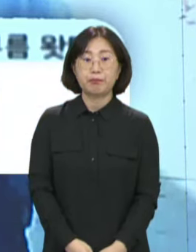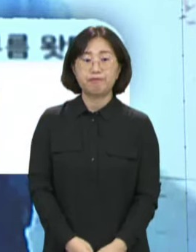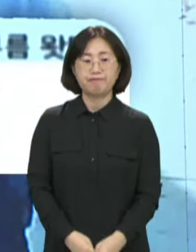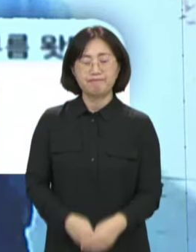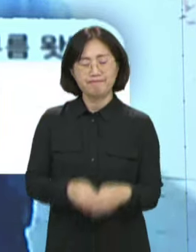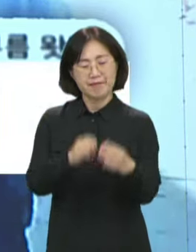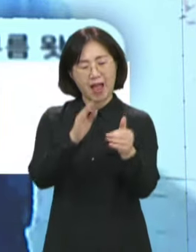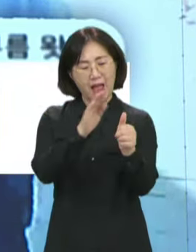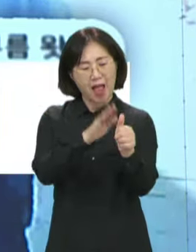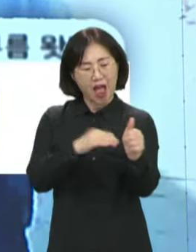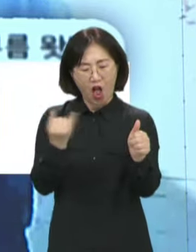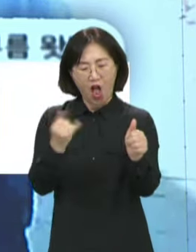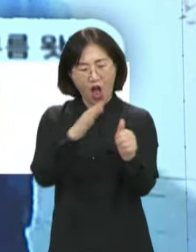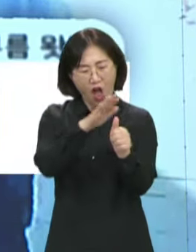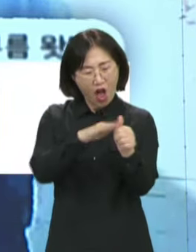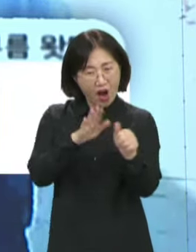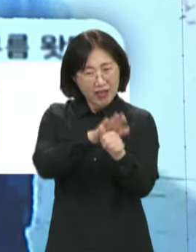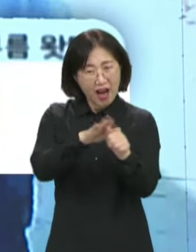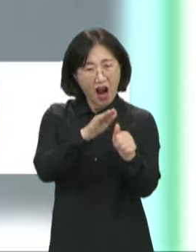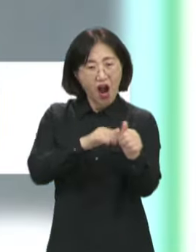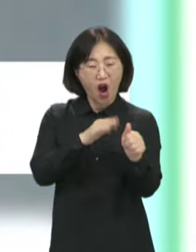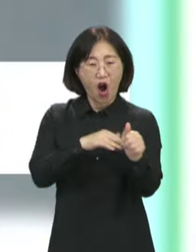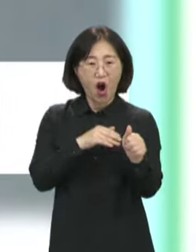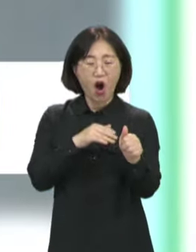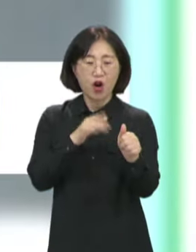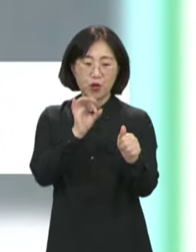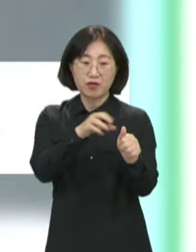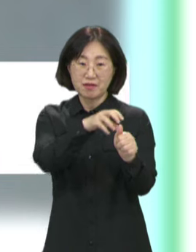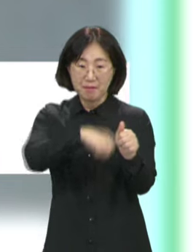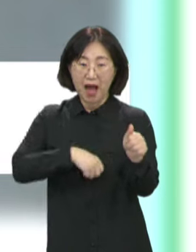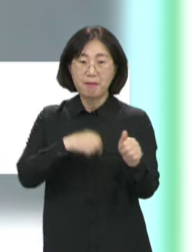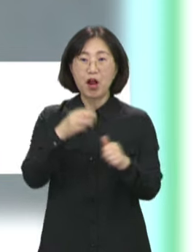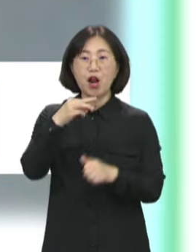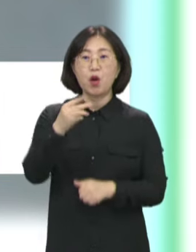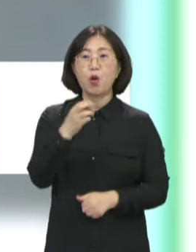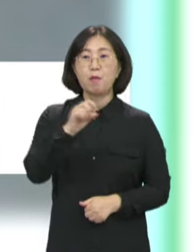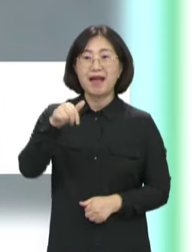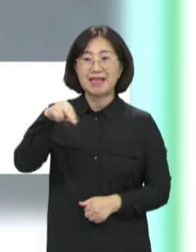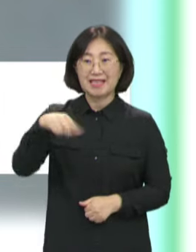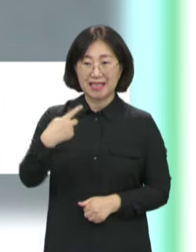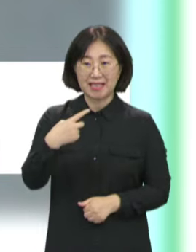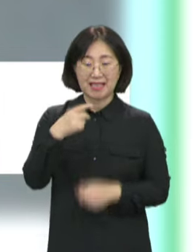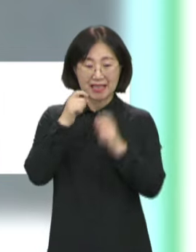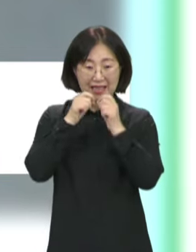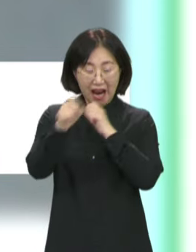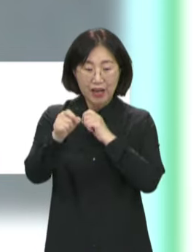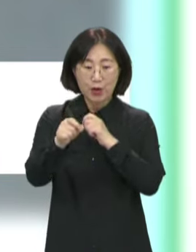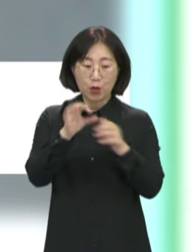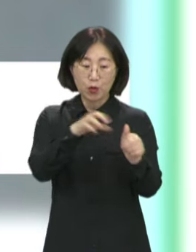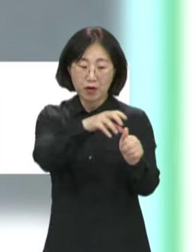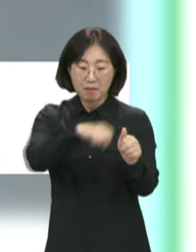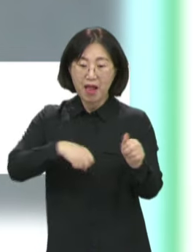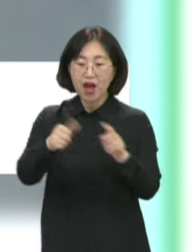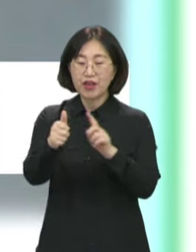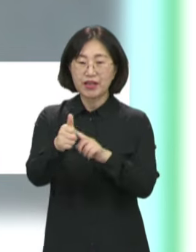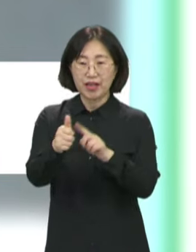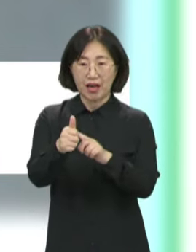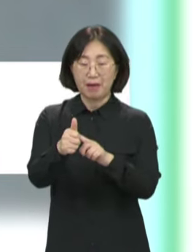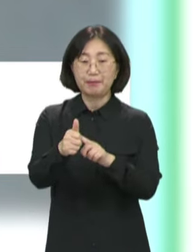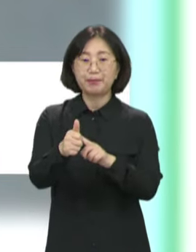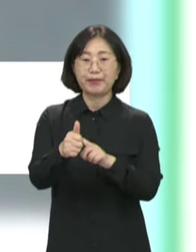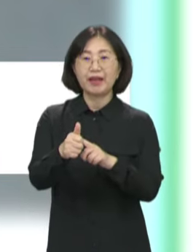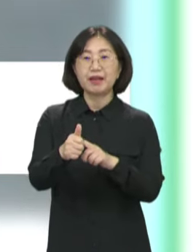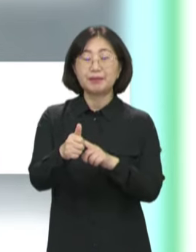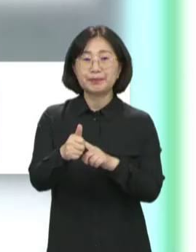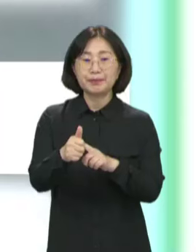이성적 호감을 가장해 돈을 뜯어내는 로맨스 사기로 30대 남성에게 돈을 뜯어내려던 20대 남성이 구속상태로 검찰에